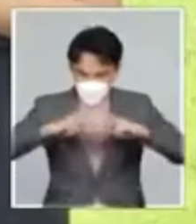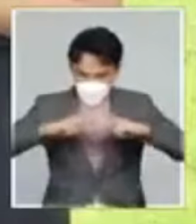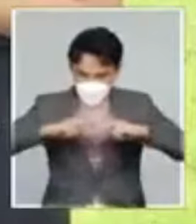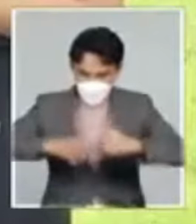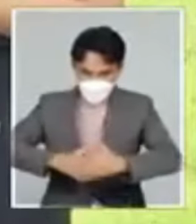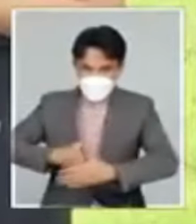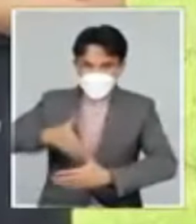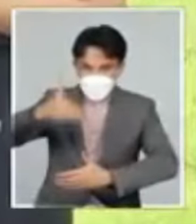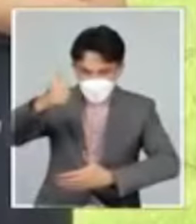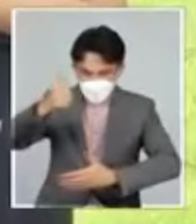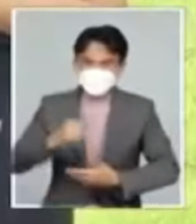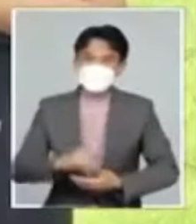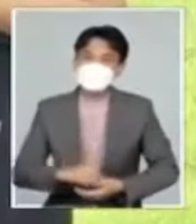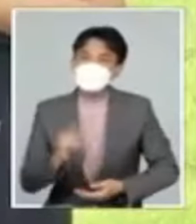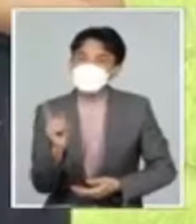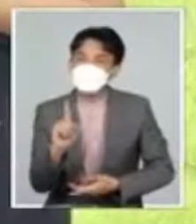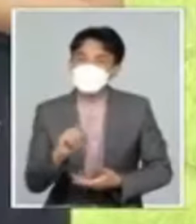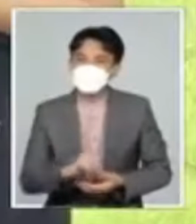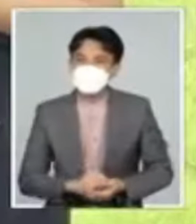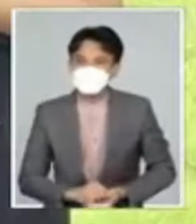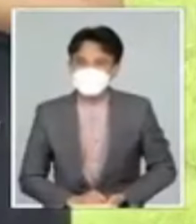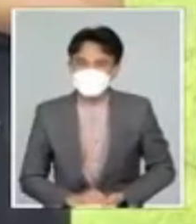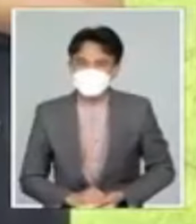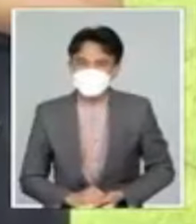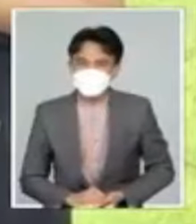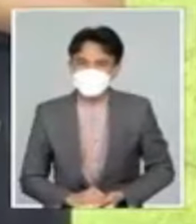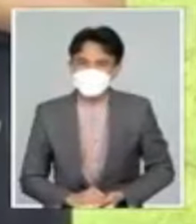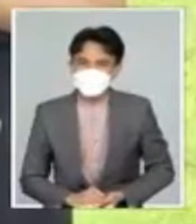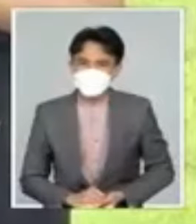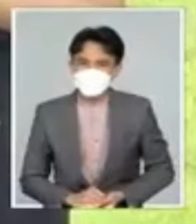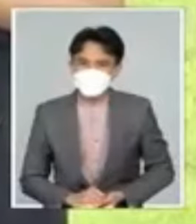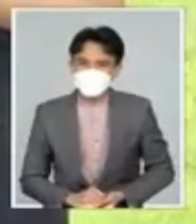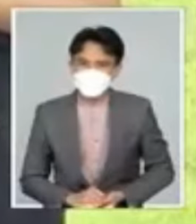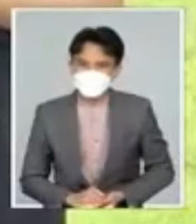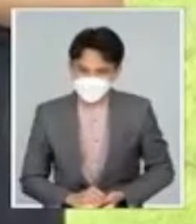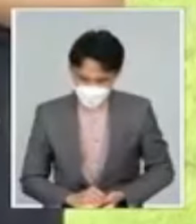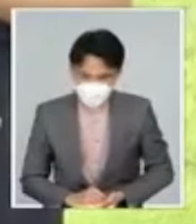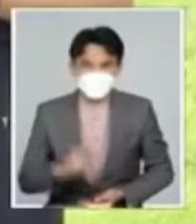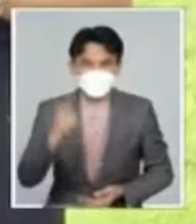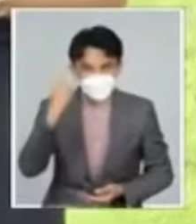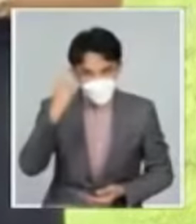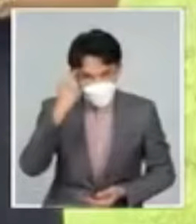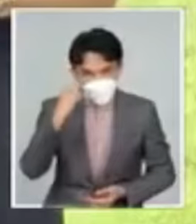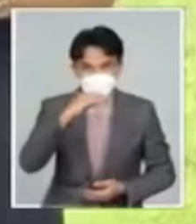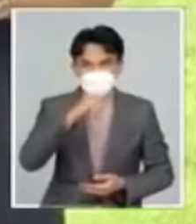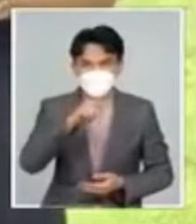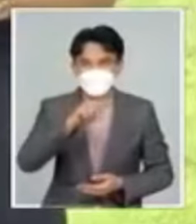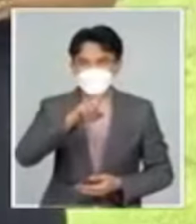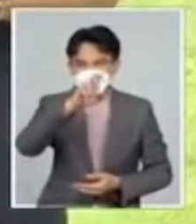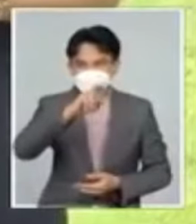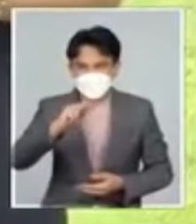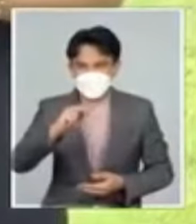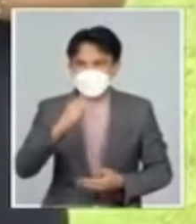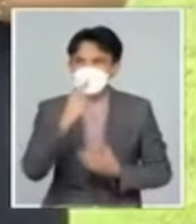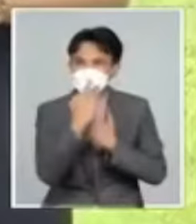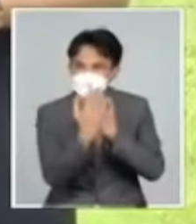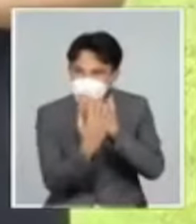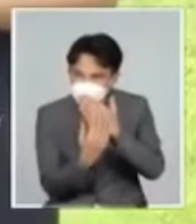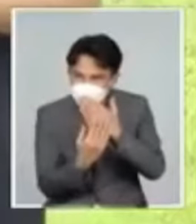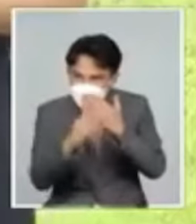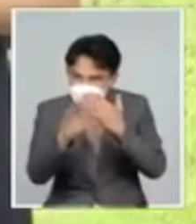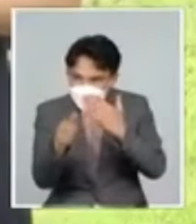จะรู้ว่า1หน่วยเนี่ยมันอาจจะได้ตัวอะมิโนแอซิดหรือโปรตีนน่ะเยอะแยะไปหมด เอาเลือด